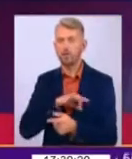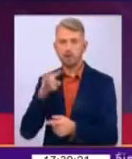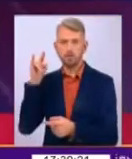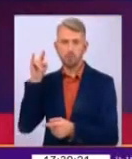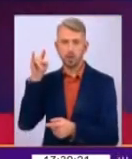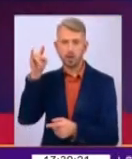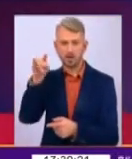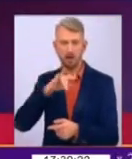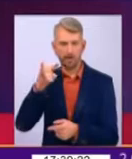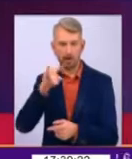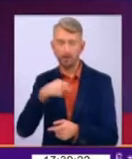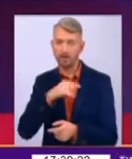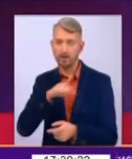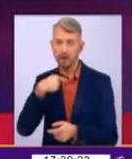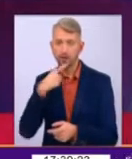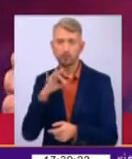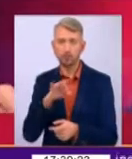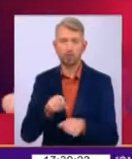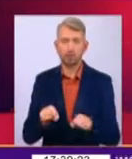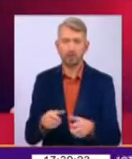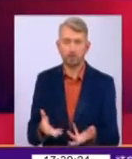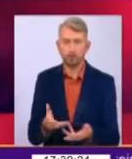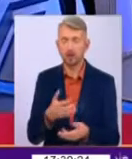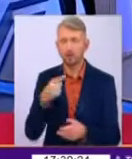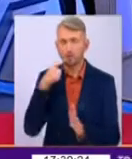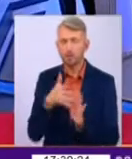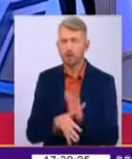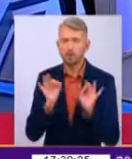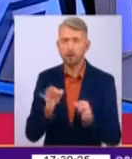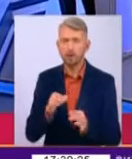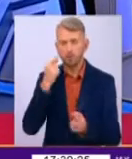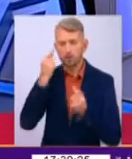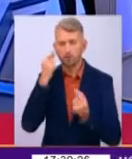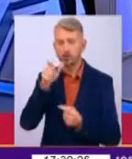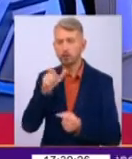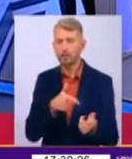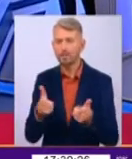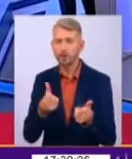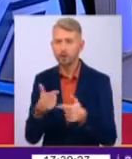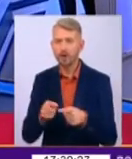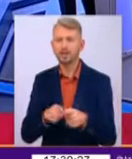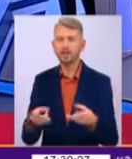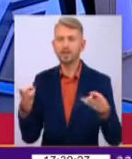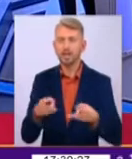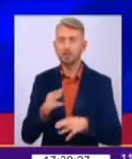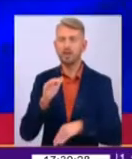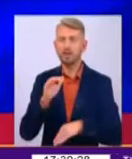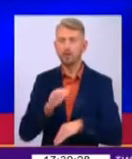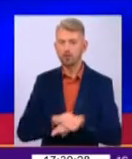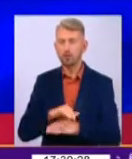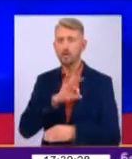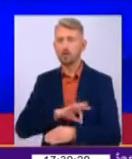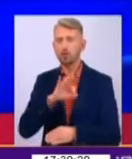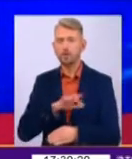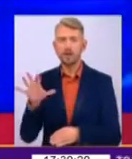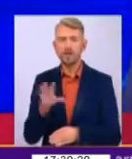авіації, я вже не кажу певний моторесурс. Тобто, зрозумійте правильно, психологічно людину підготувати, то треба фактично застосовувати